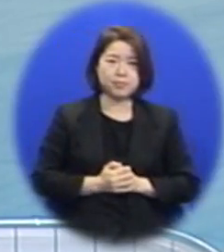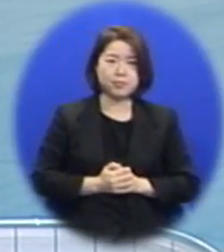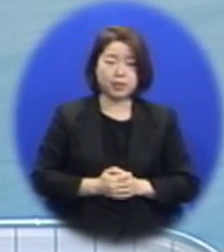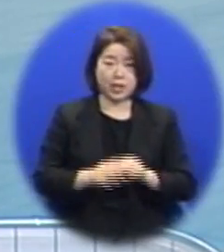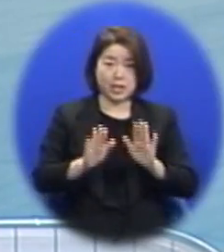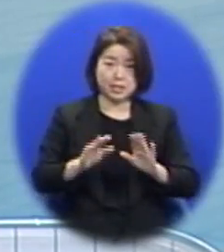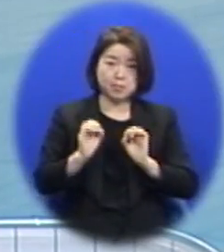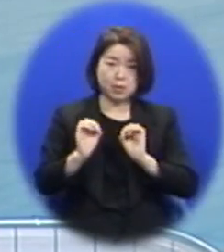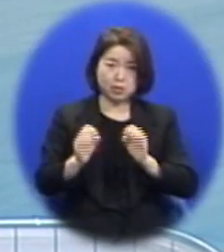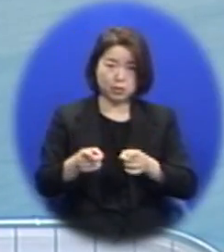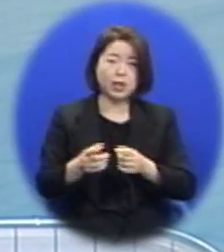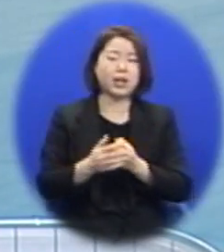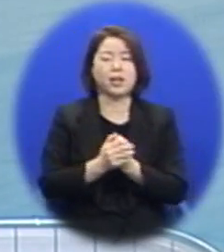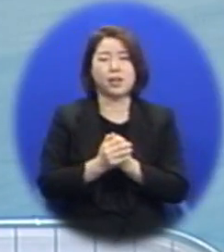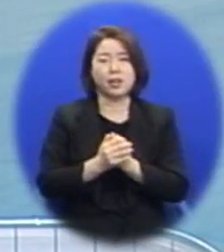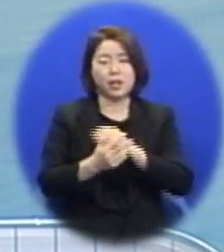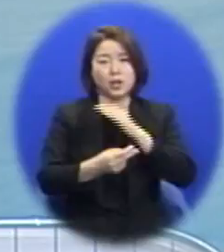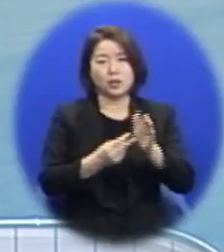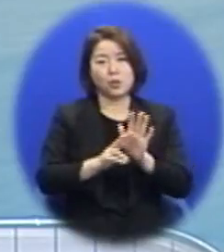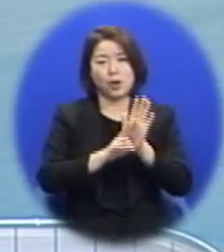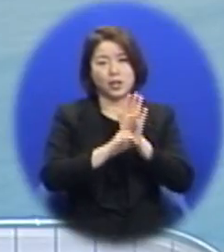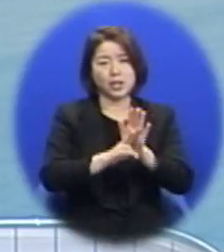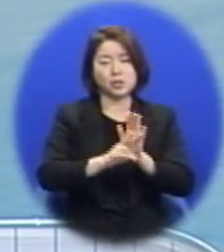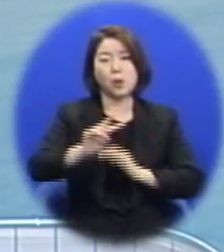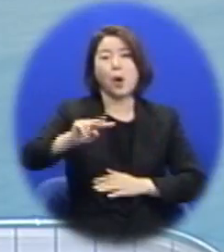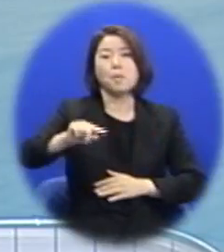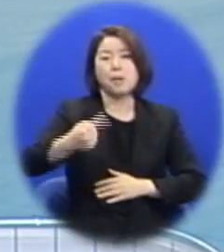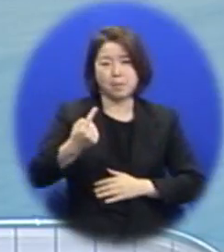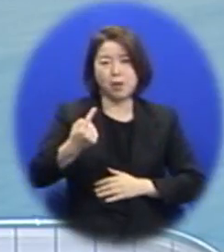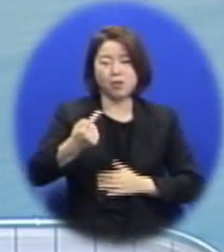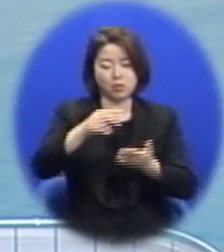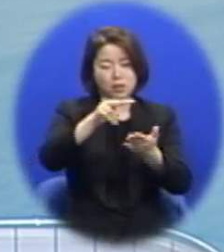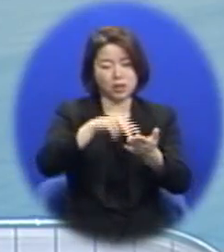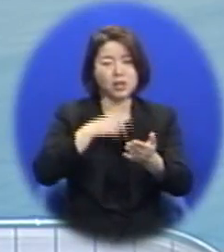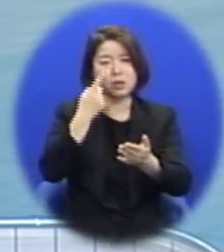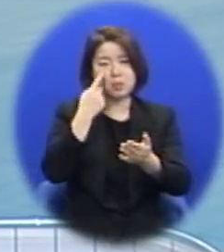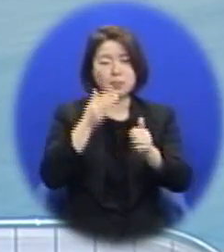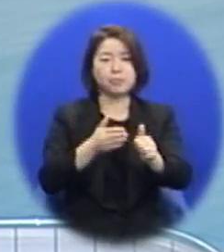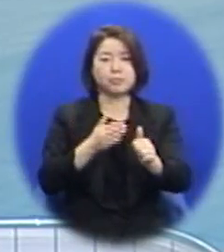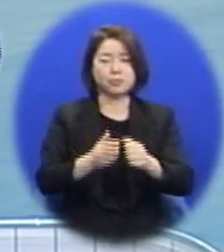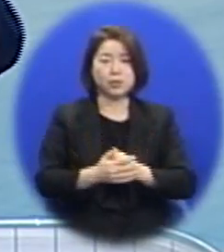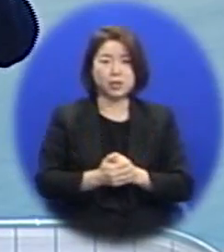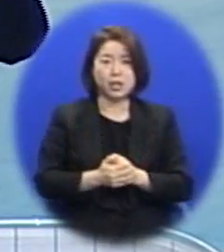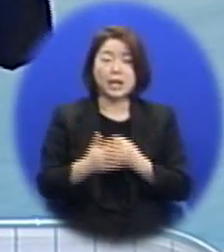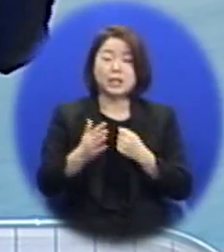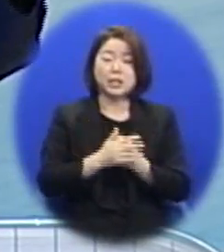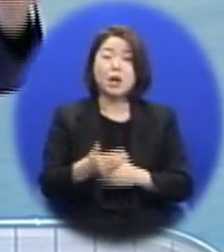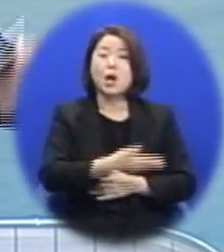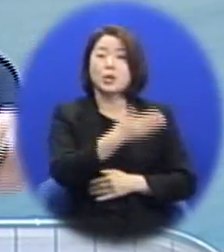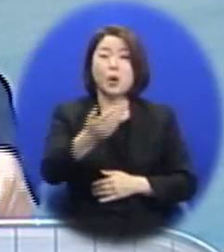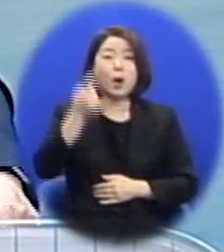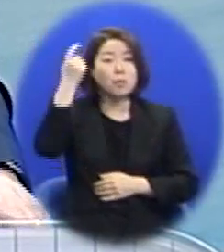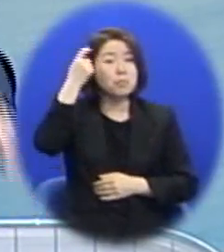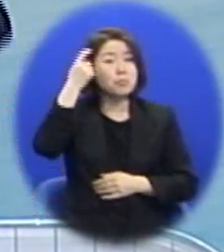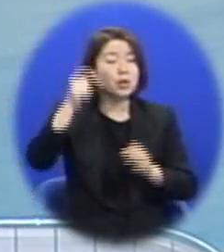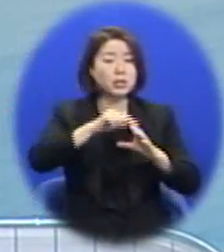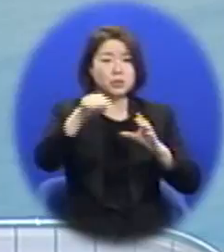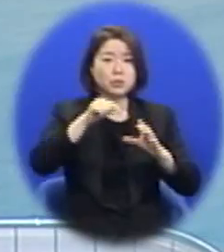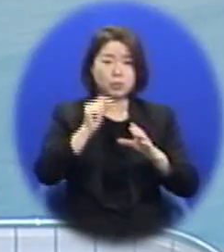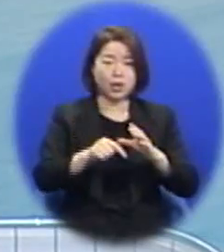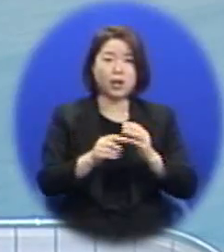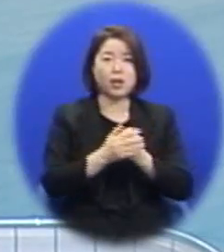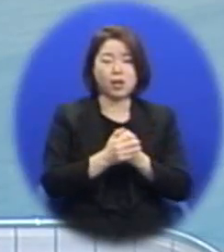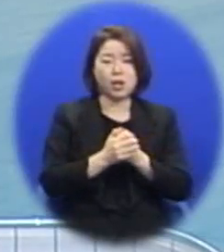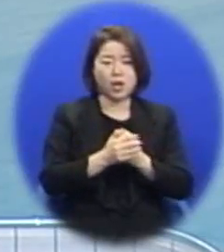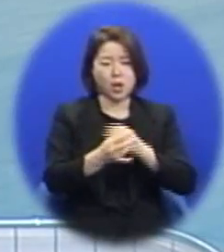이번 기회에 요한계시록을 100번이라도 읽어보시라는 거예요. 그래서 여러분들의 머릿속에